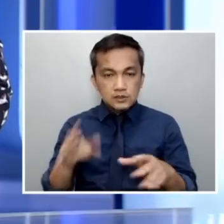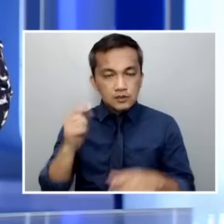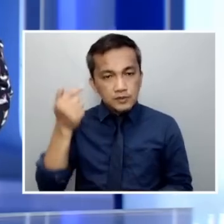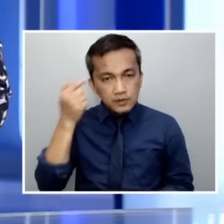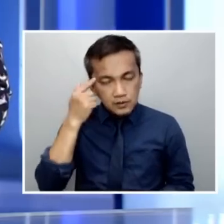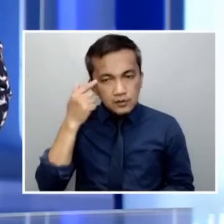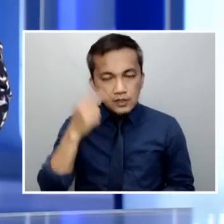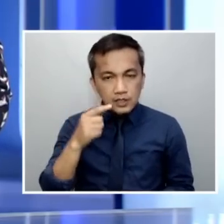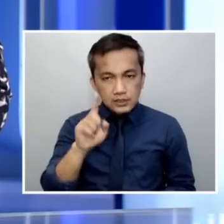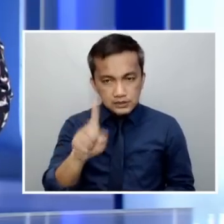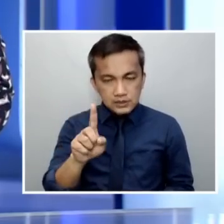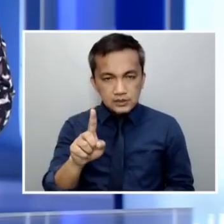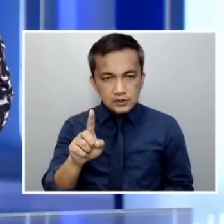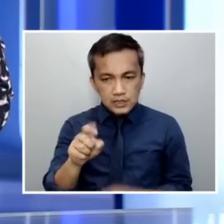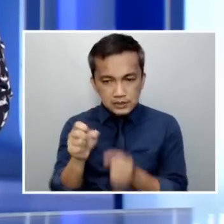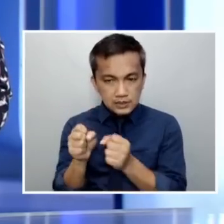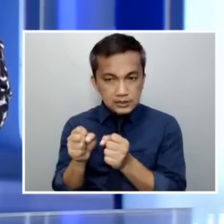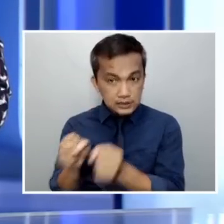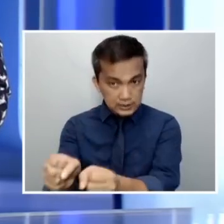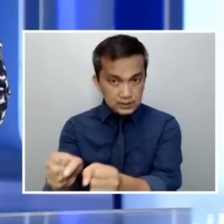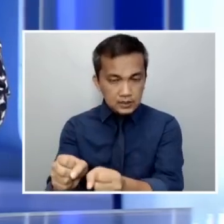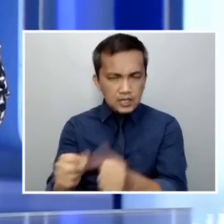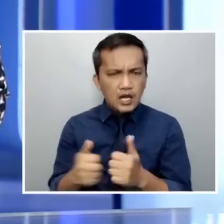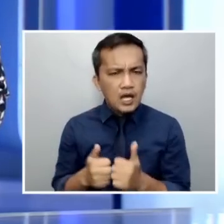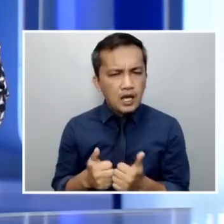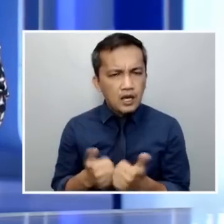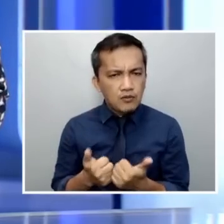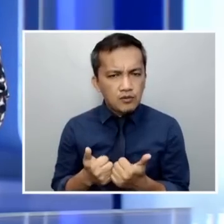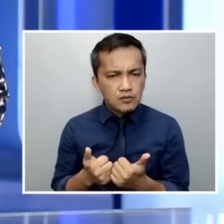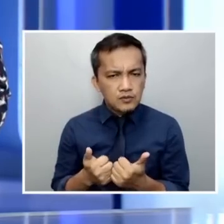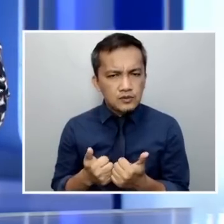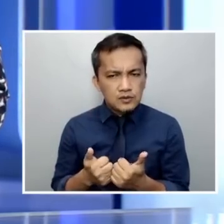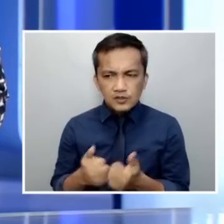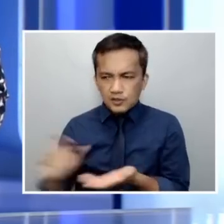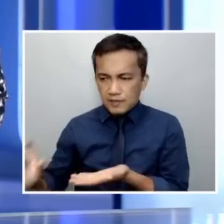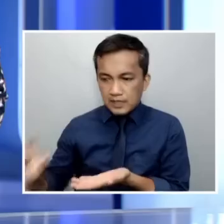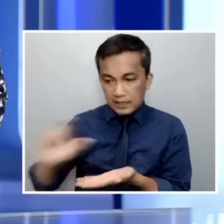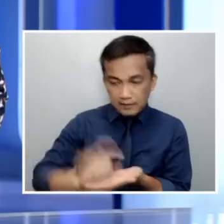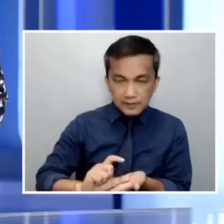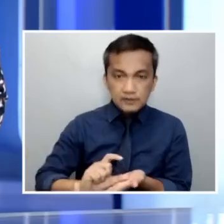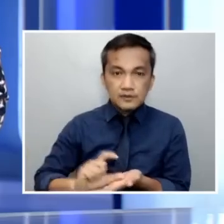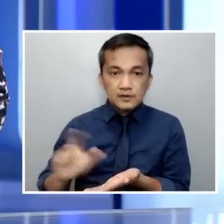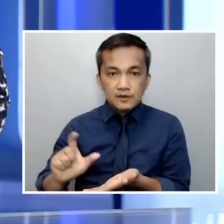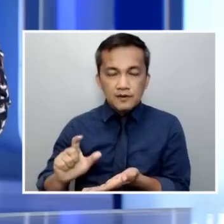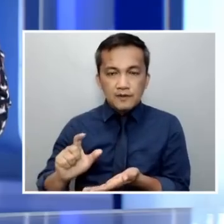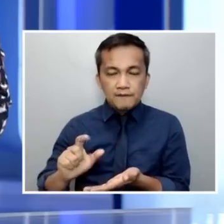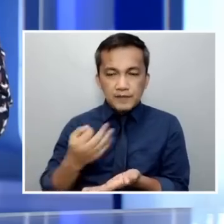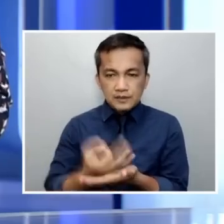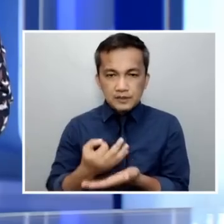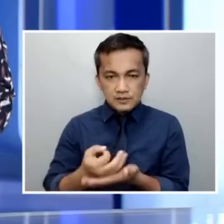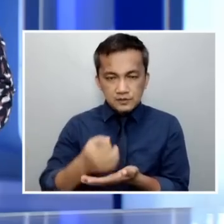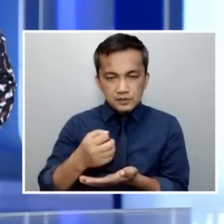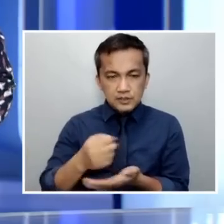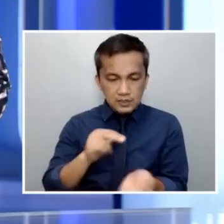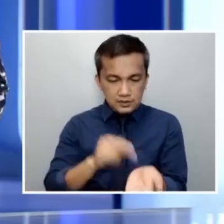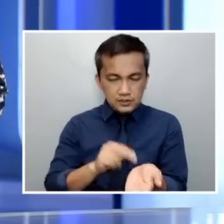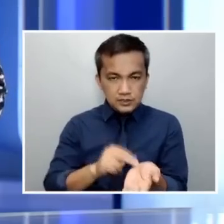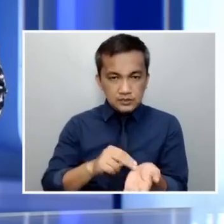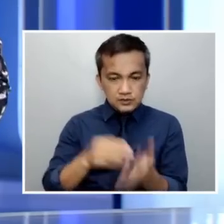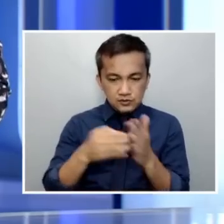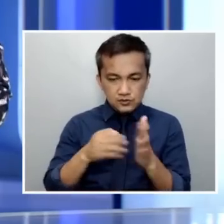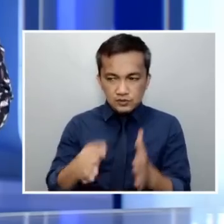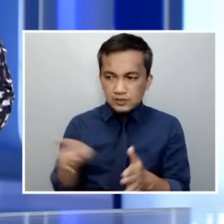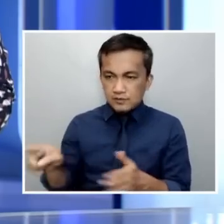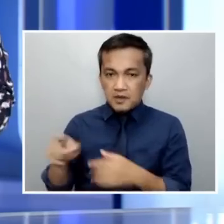ang isang estratehiya kung saan mag-aambag ng pondo para sa scholarship ng nursing students ang mga